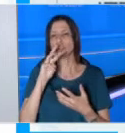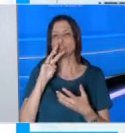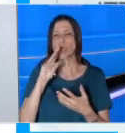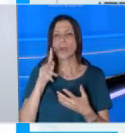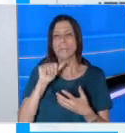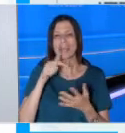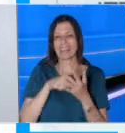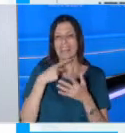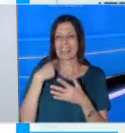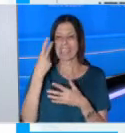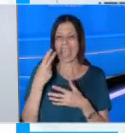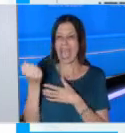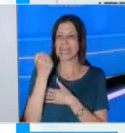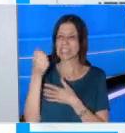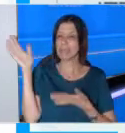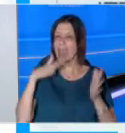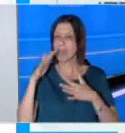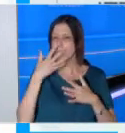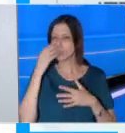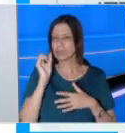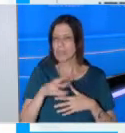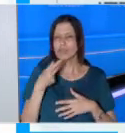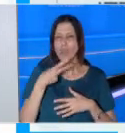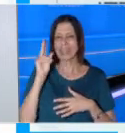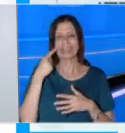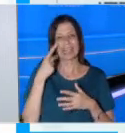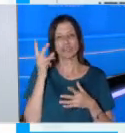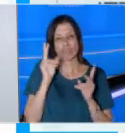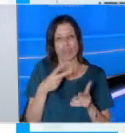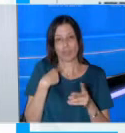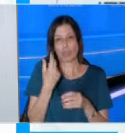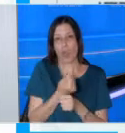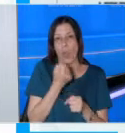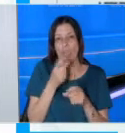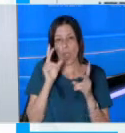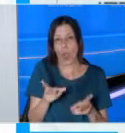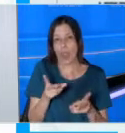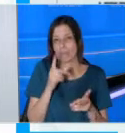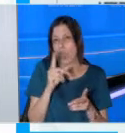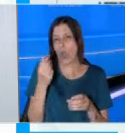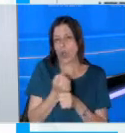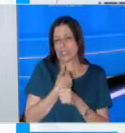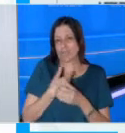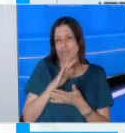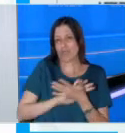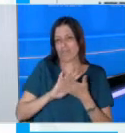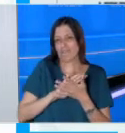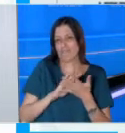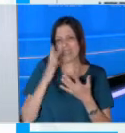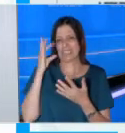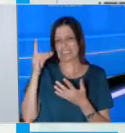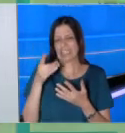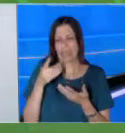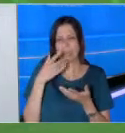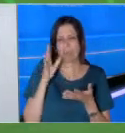אלימים וחוצפנים יותר, כי ראינו שהנה אנחנו יכולים, גם ככה לא עושים לנו כלום. היסטרים, היא כותבת לו חתיכת